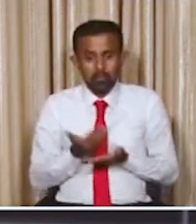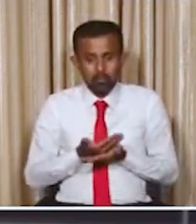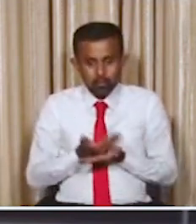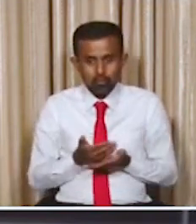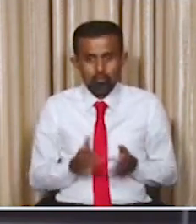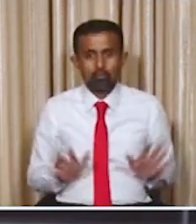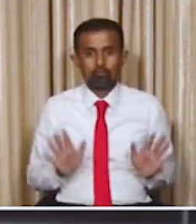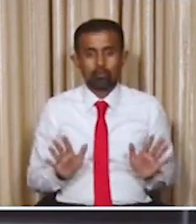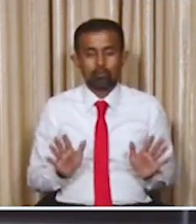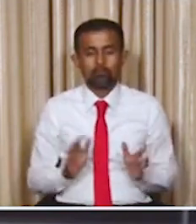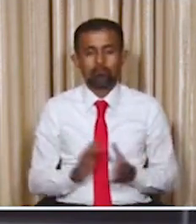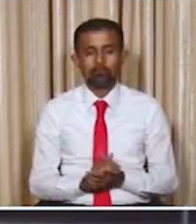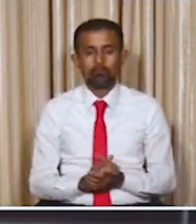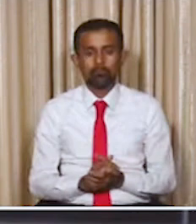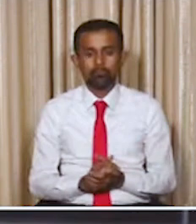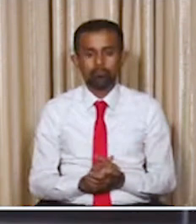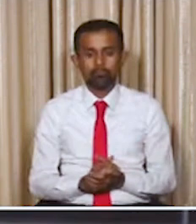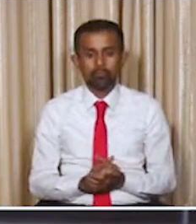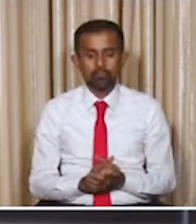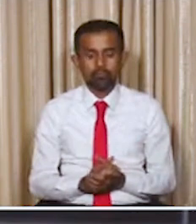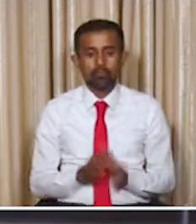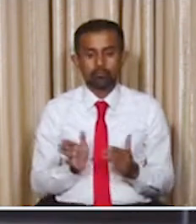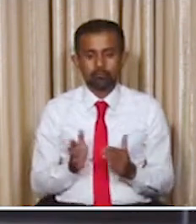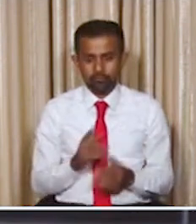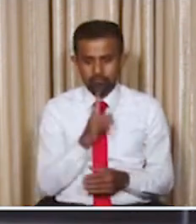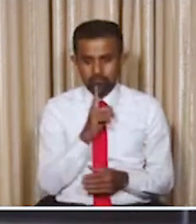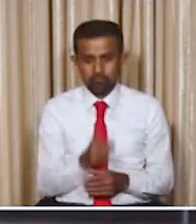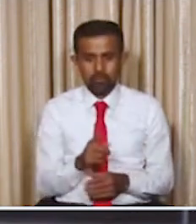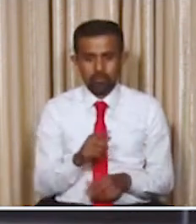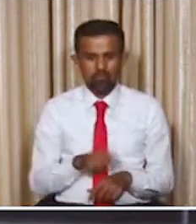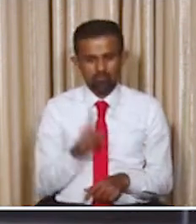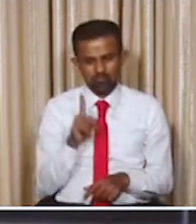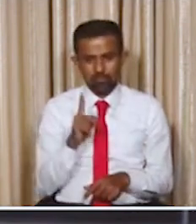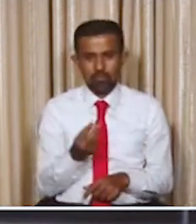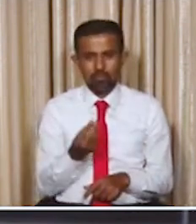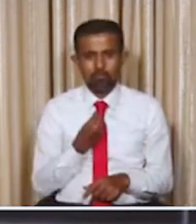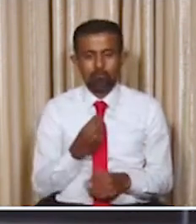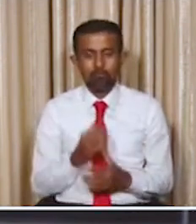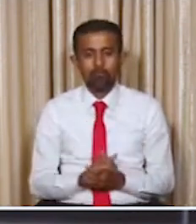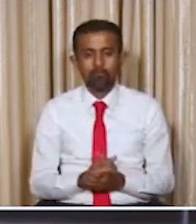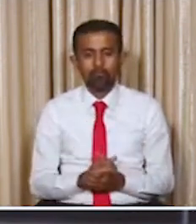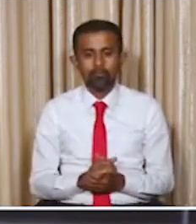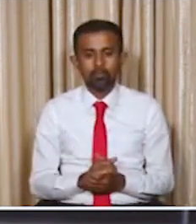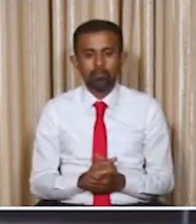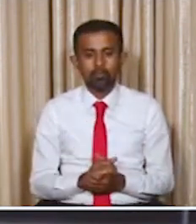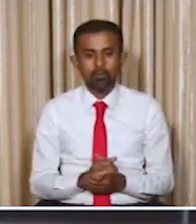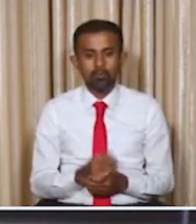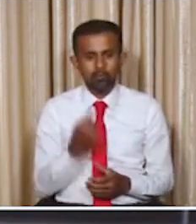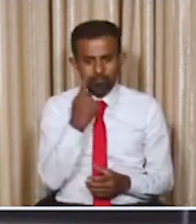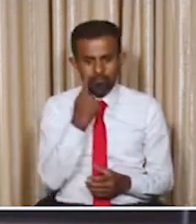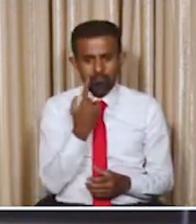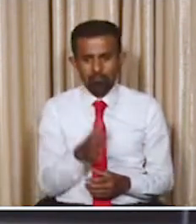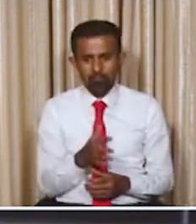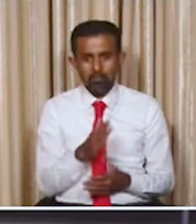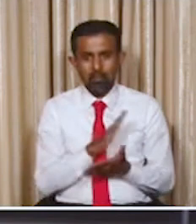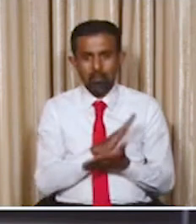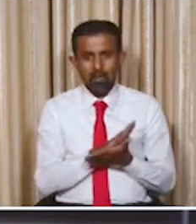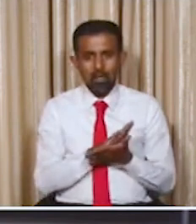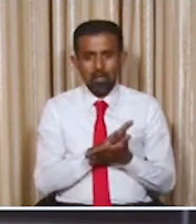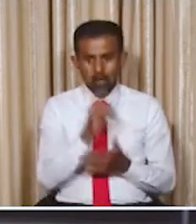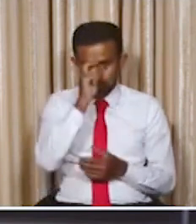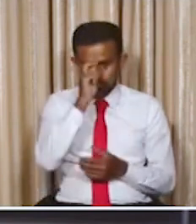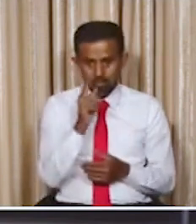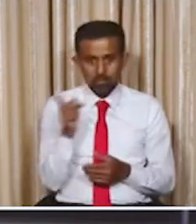unoth pamanai. Ekai anith ekak man kiyanna ona mata vinadiyak denna. Ape me mandekka ape garu harin emathi